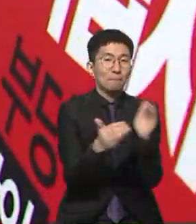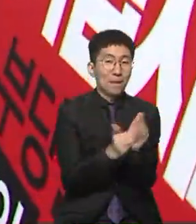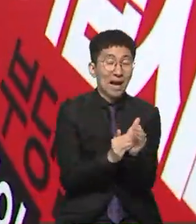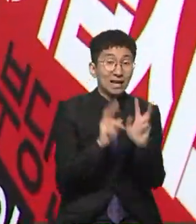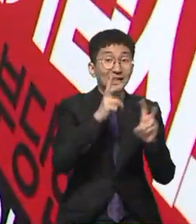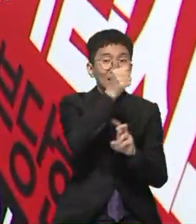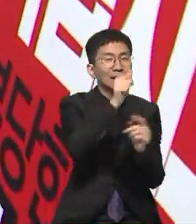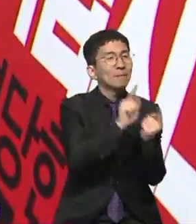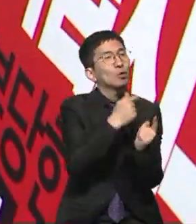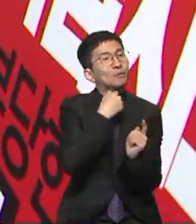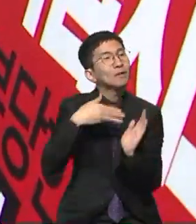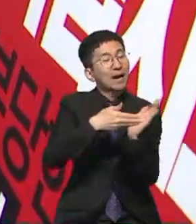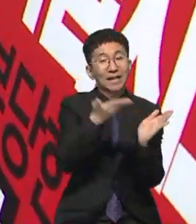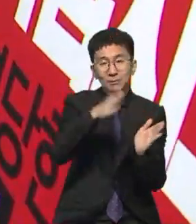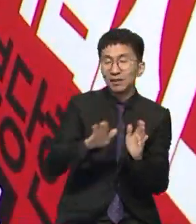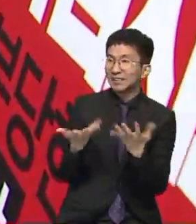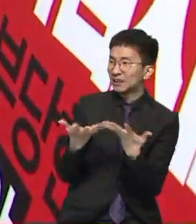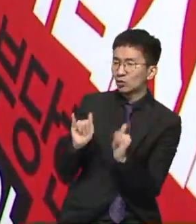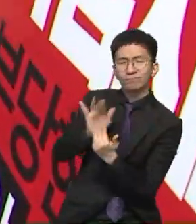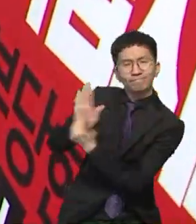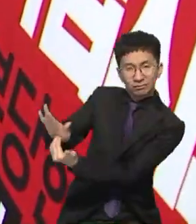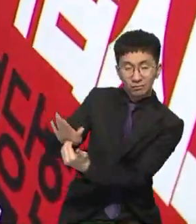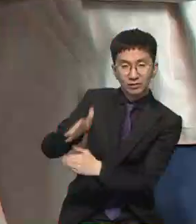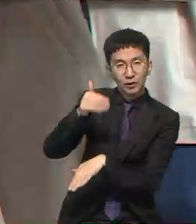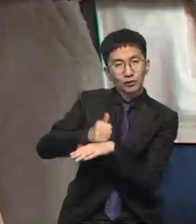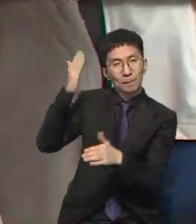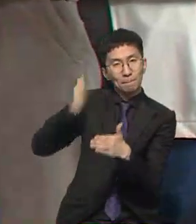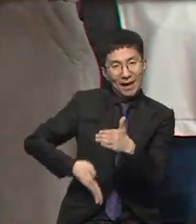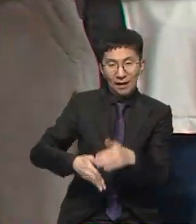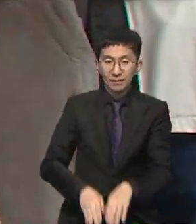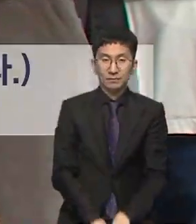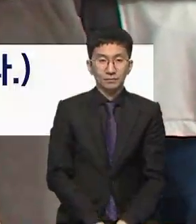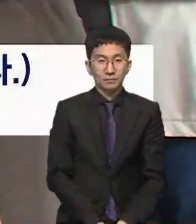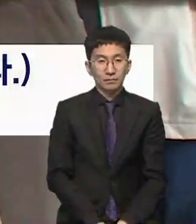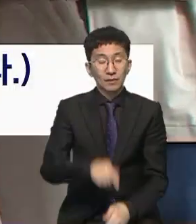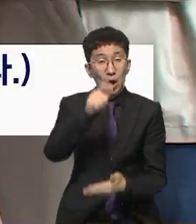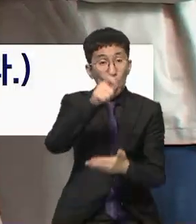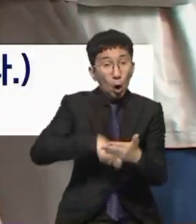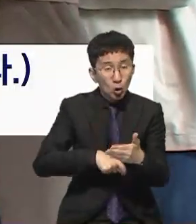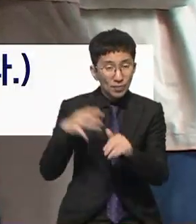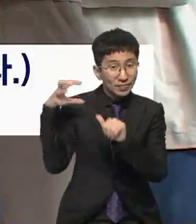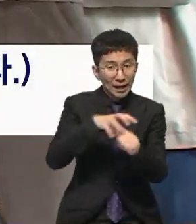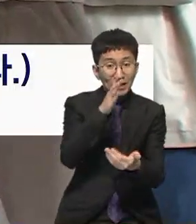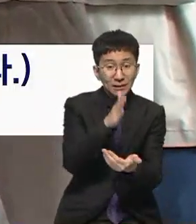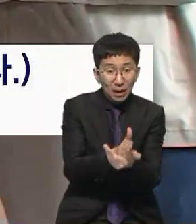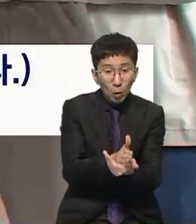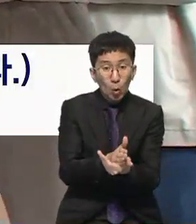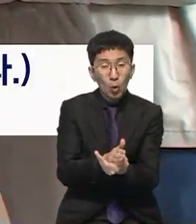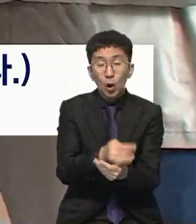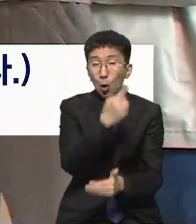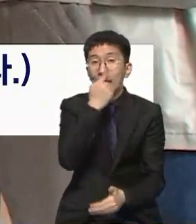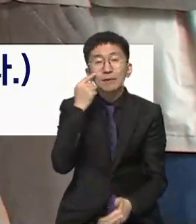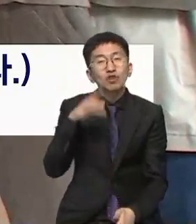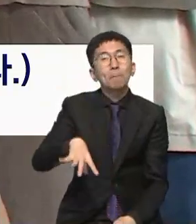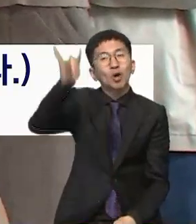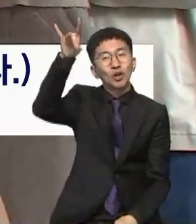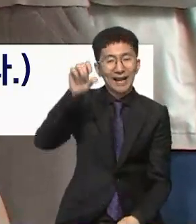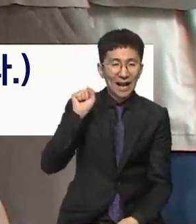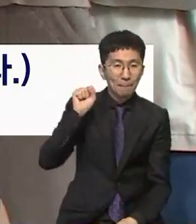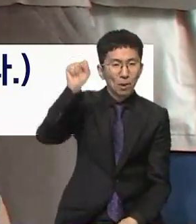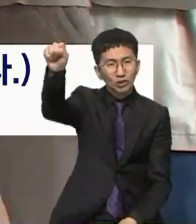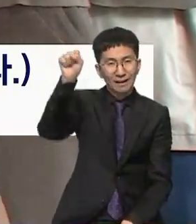면담을 요구했지만 직원들이 막아서면서 불발됐습니다. 언론 탓 하지 말고 확인부터 먼저 해라. 먼저